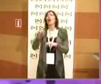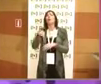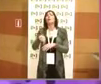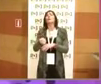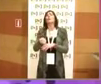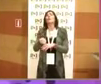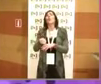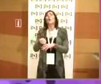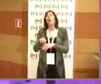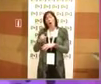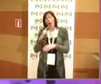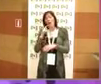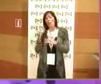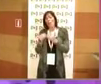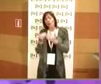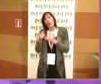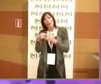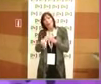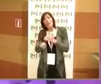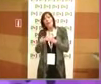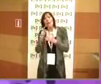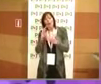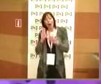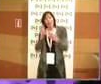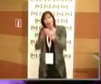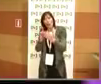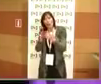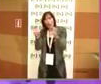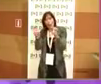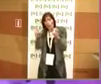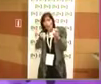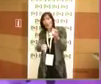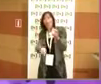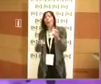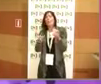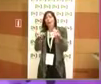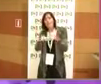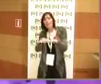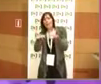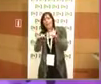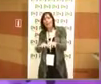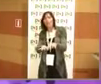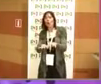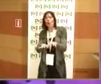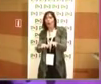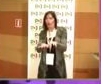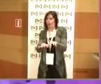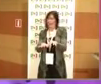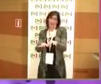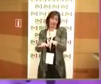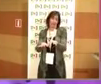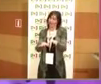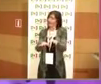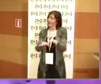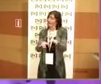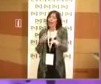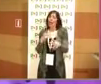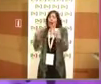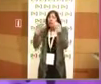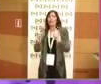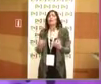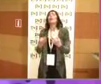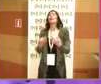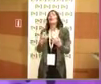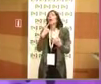per affrontare il tema dell'integrazione. Non è in discussione il tema su come garantire la sicurezza nei